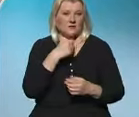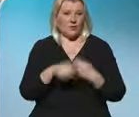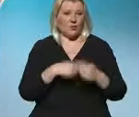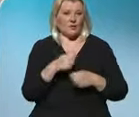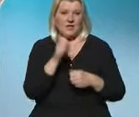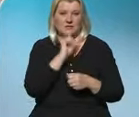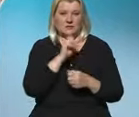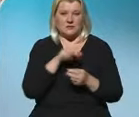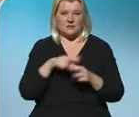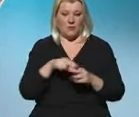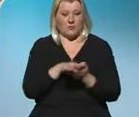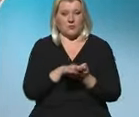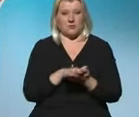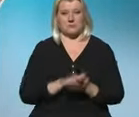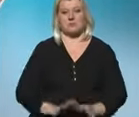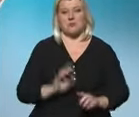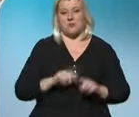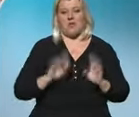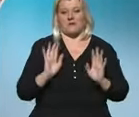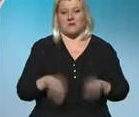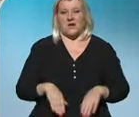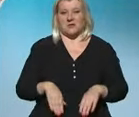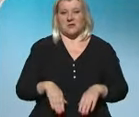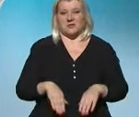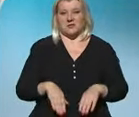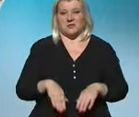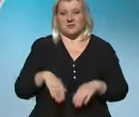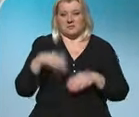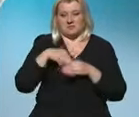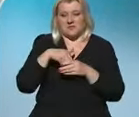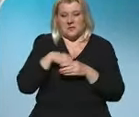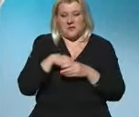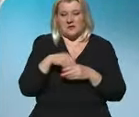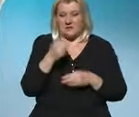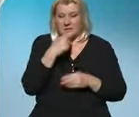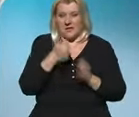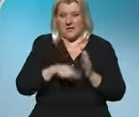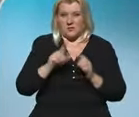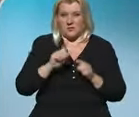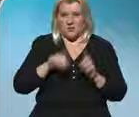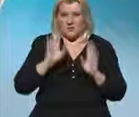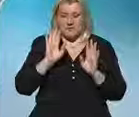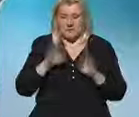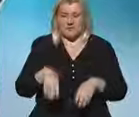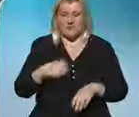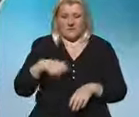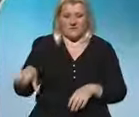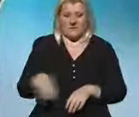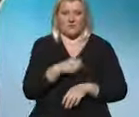Tak to jo, tak jako. Tak jenom tak neveřejně, trochu. Neveřejně, trošku tak bokem do dodávky ve